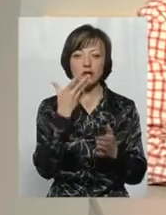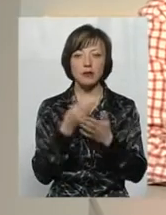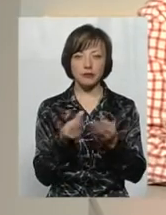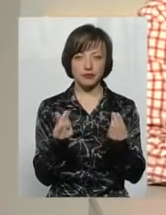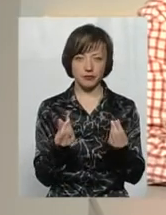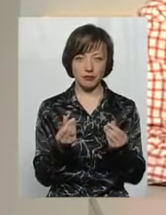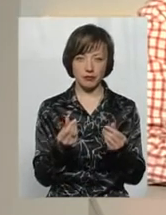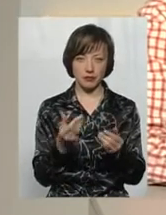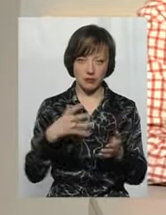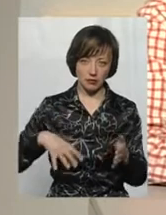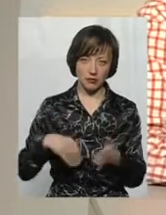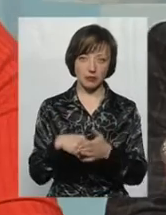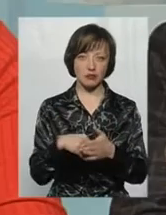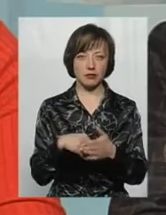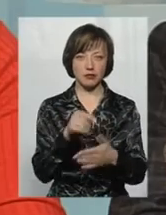гроші?